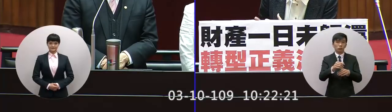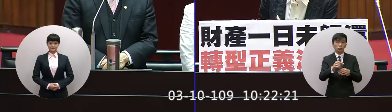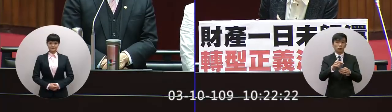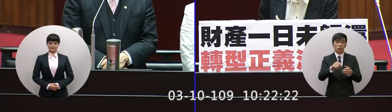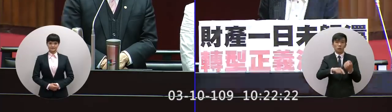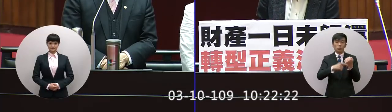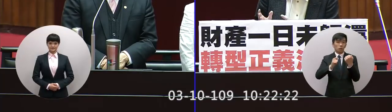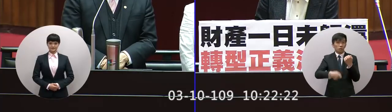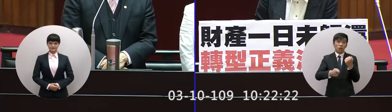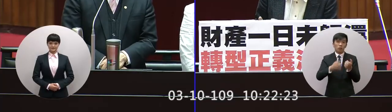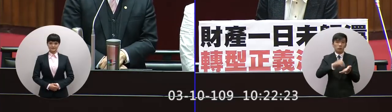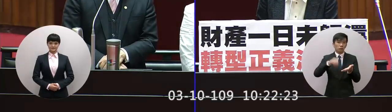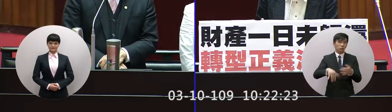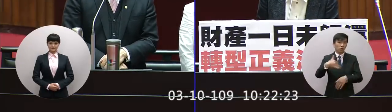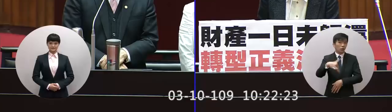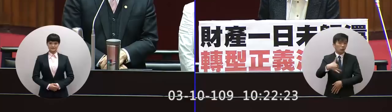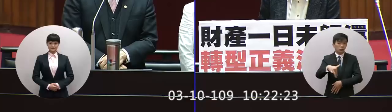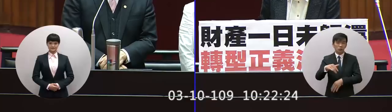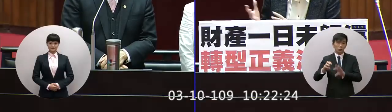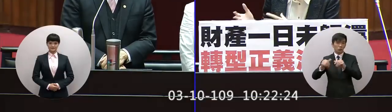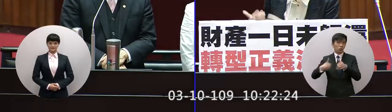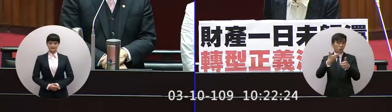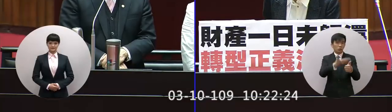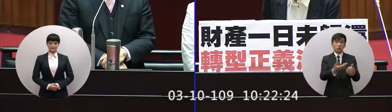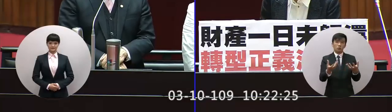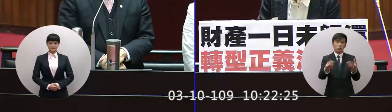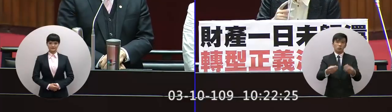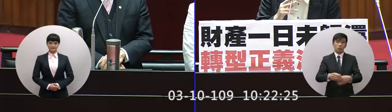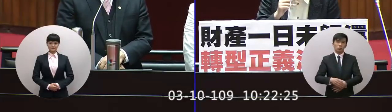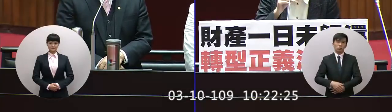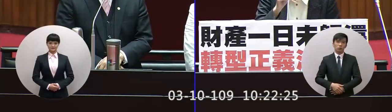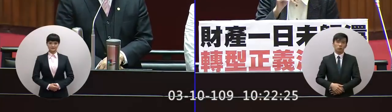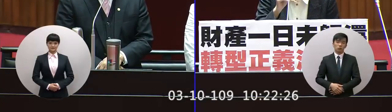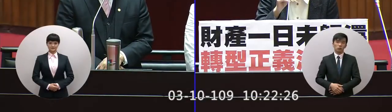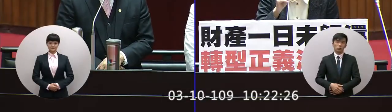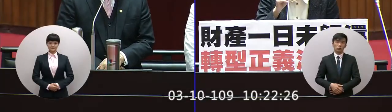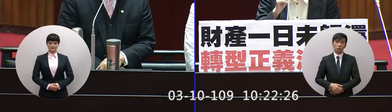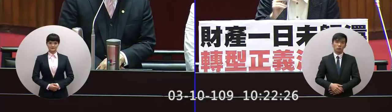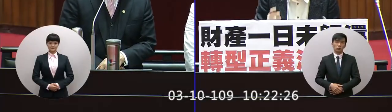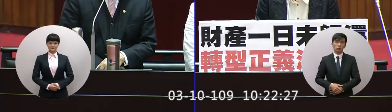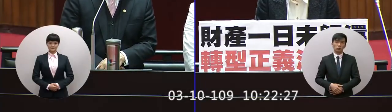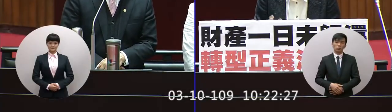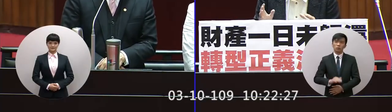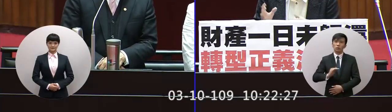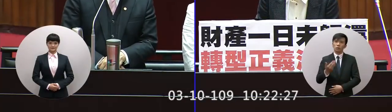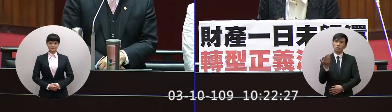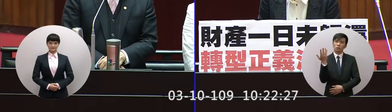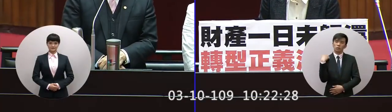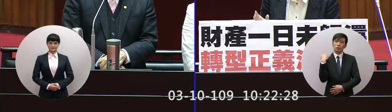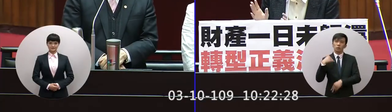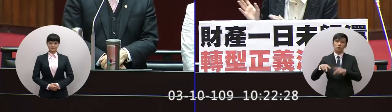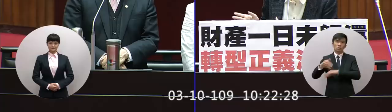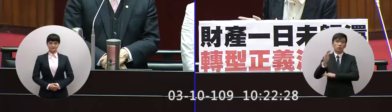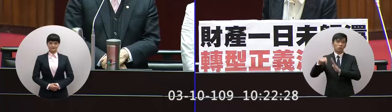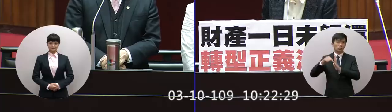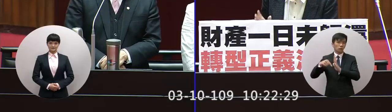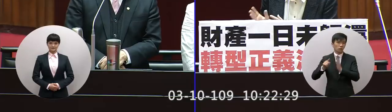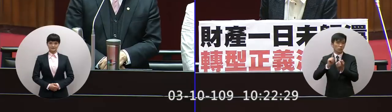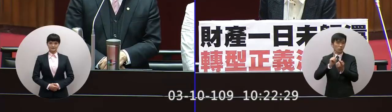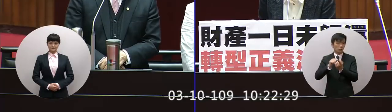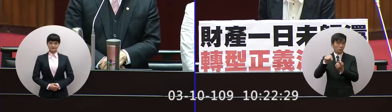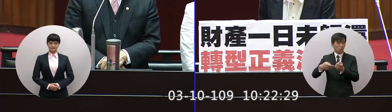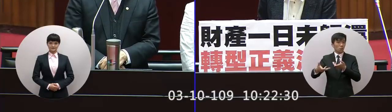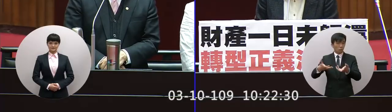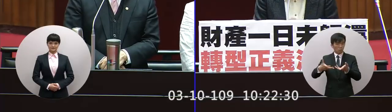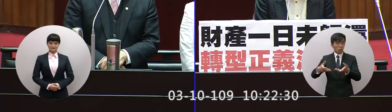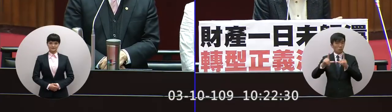有罪判决的撤销来返还给这些财产的当事人。那其实事实上呢，过去行政院对于这件事情是有